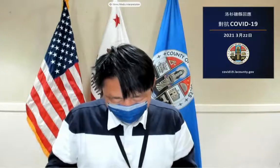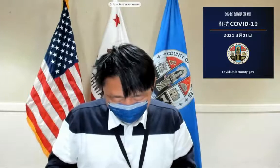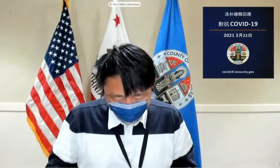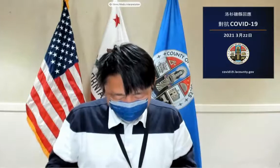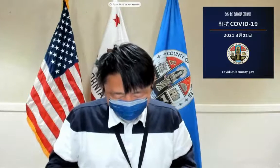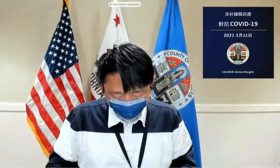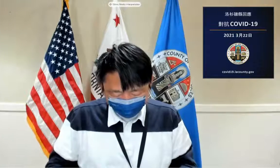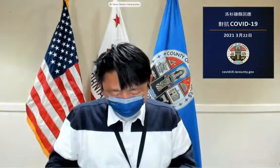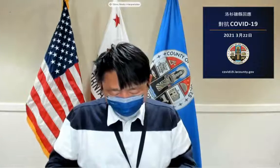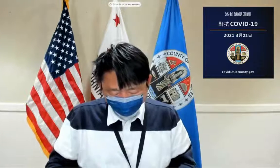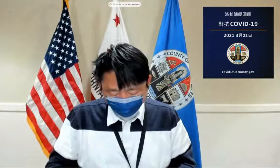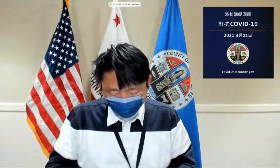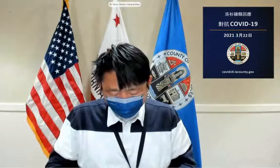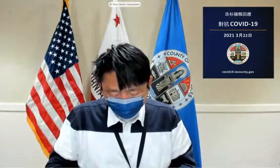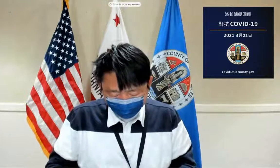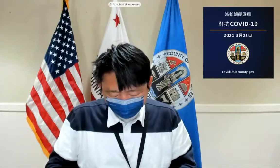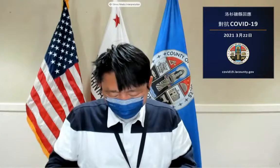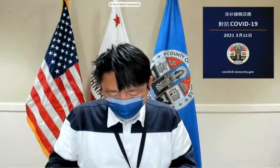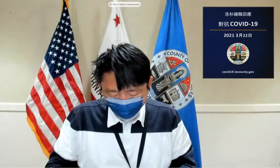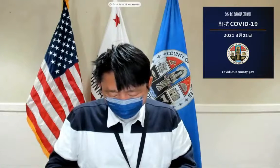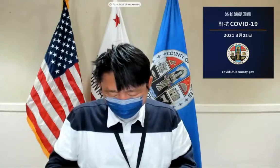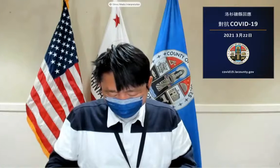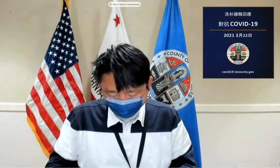种。你可以上网